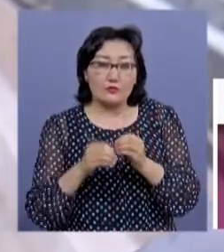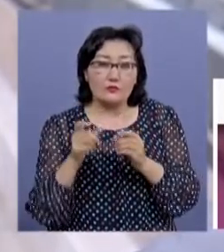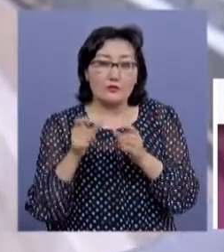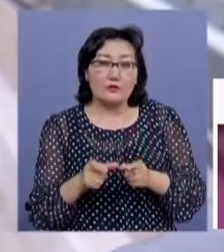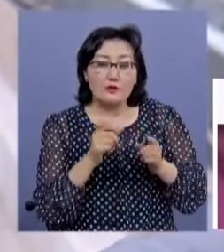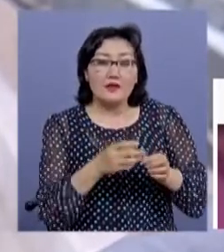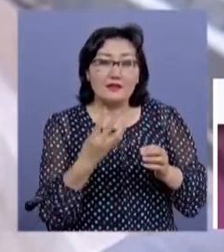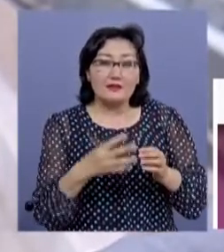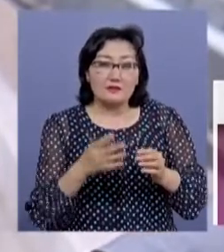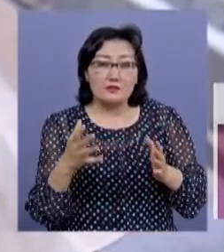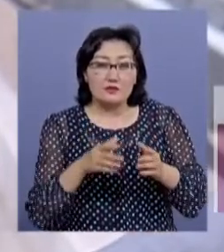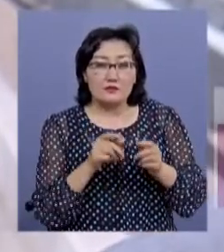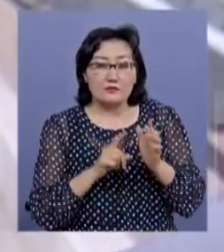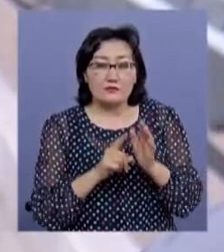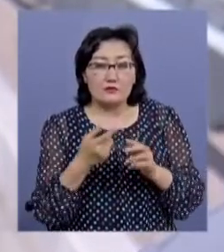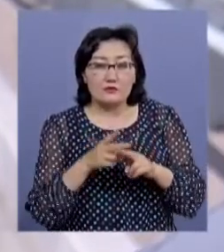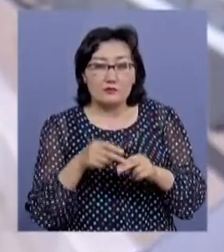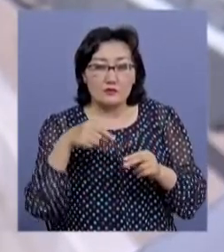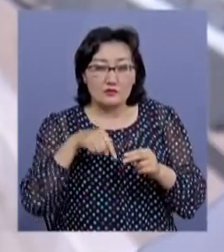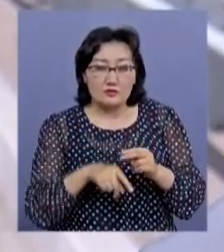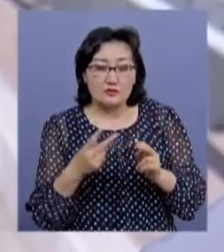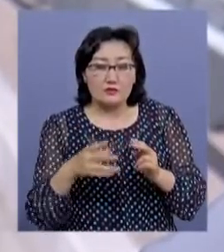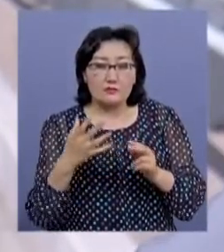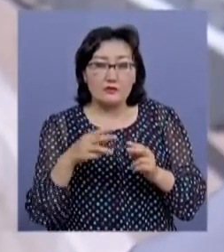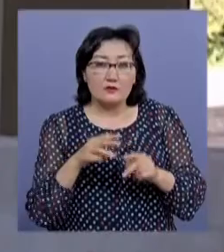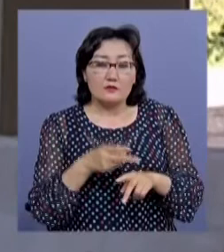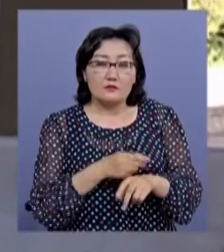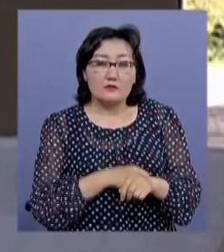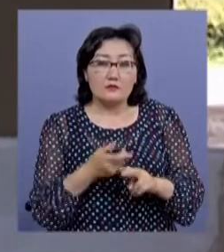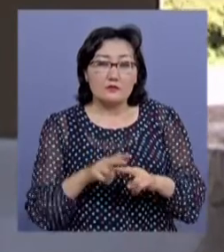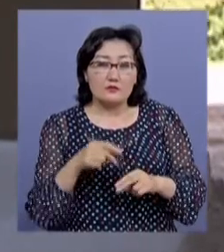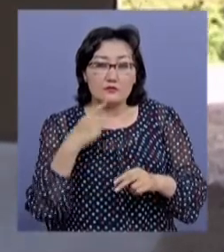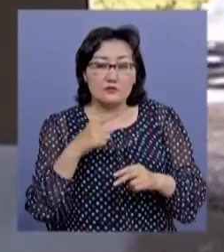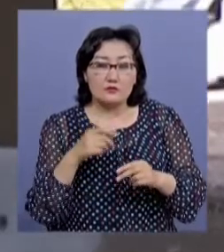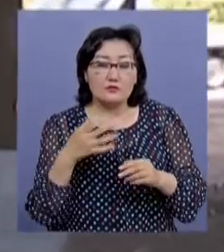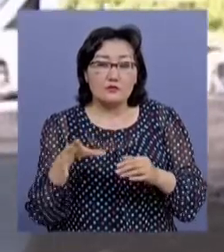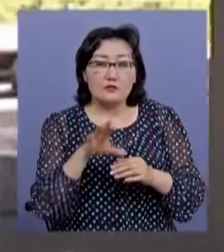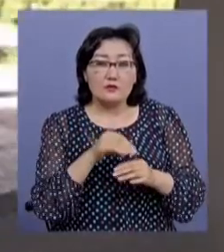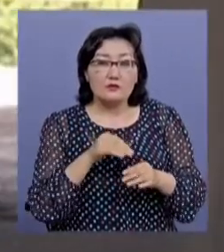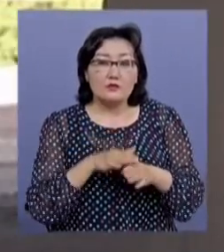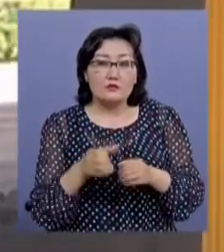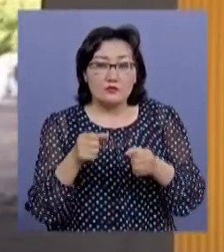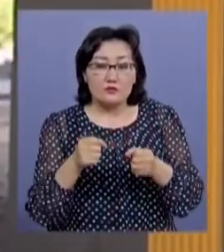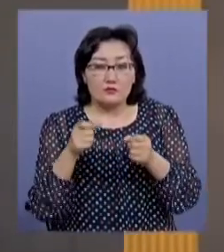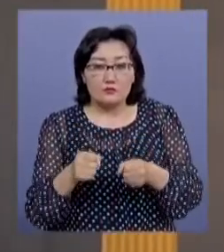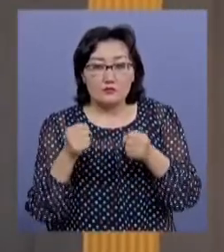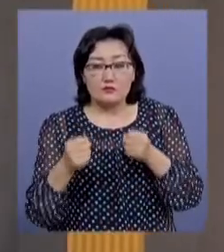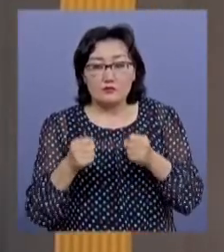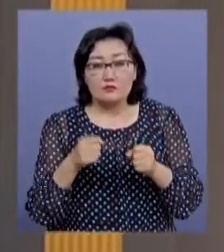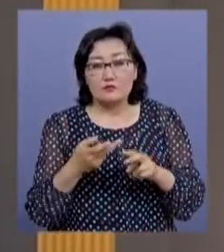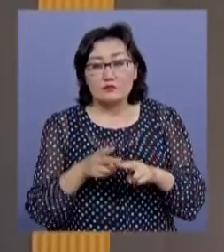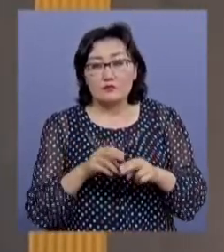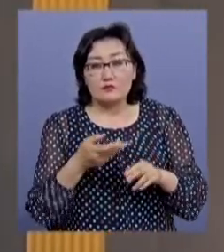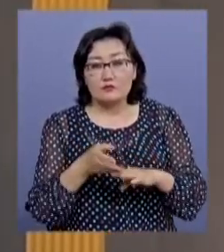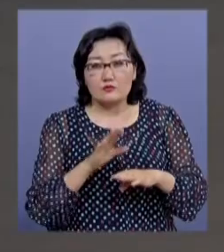тіреуші орнатылған. Орташа есеппен тереңдігі 25 метр. Эстакада құрылысына ұзындығы 30 шақырым тіреуші жүктелген. Егер жер сілкінісі немесе